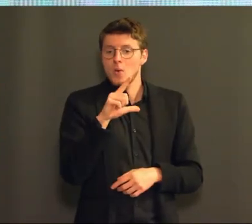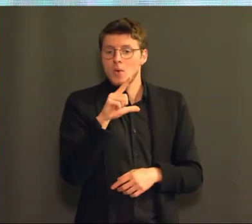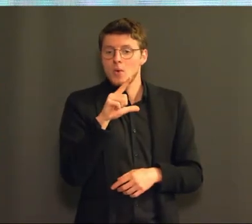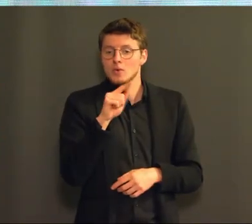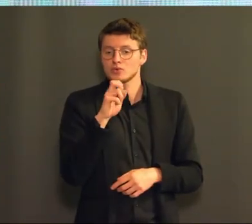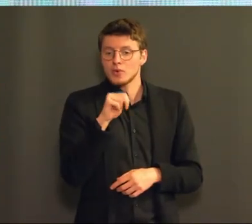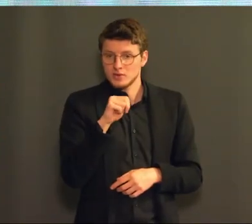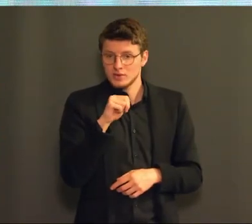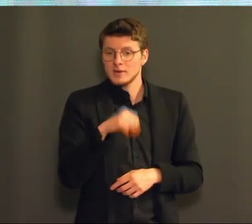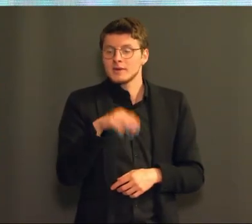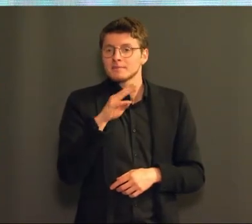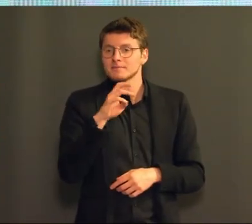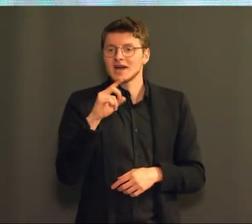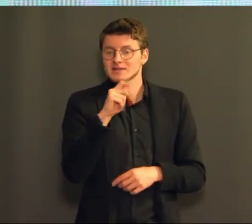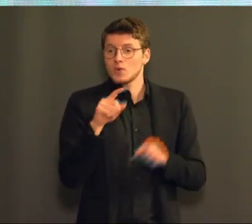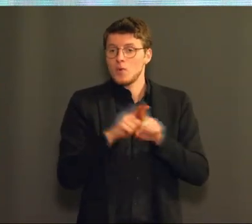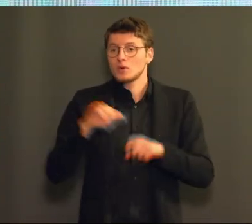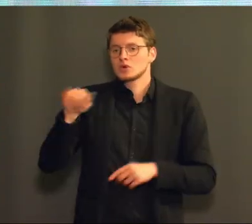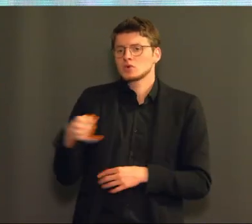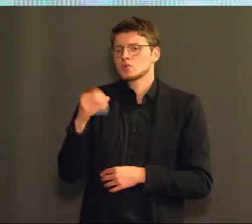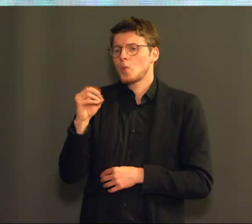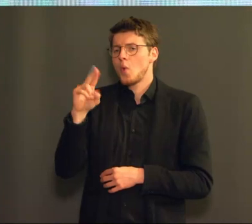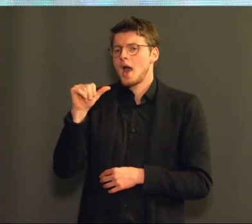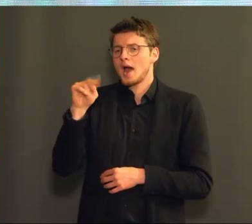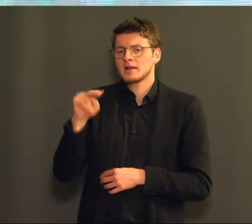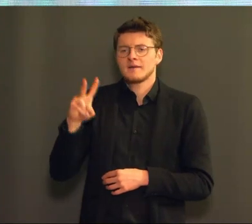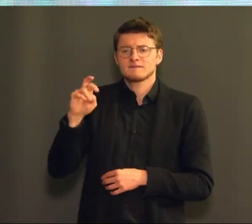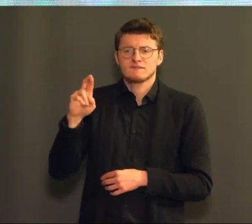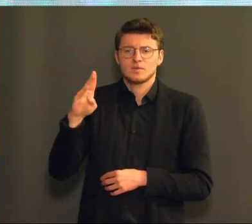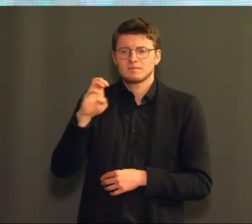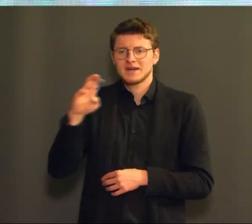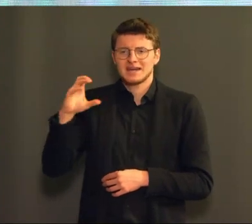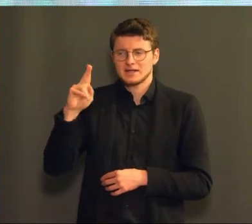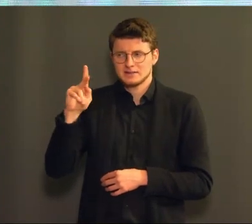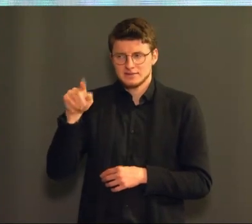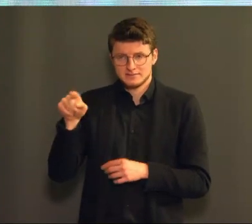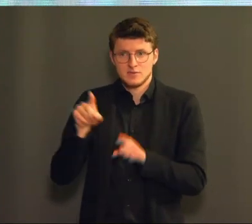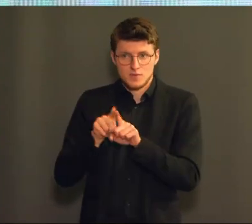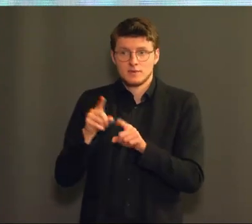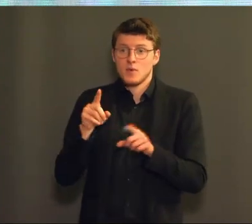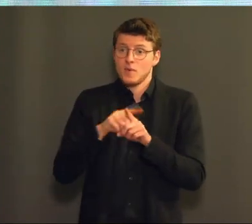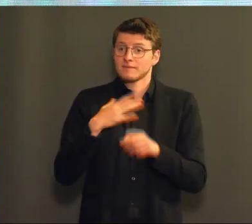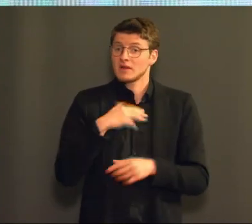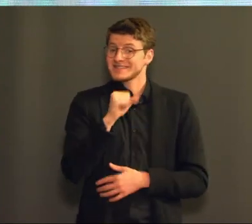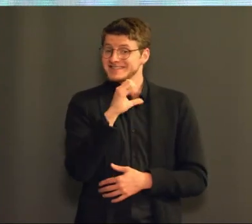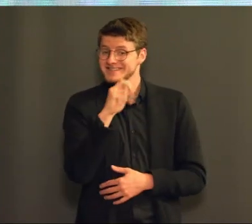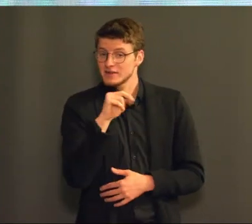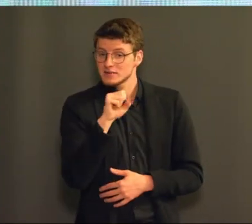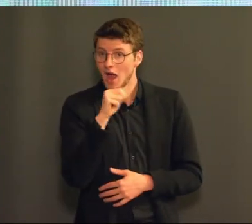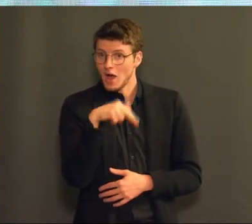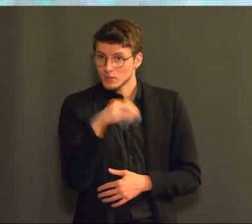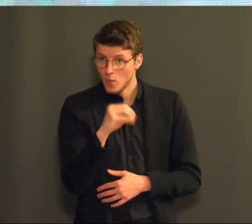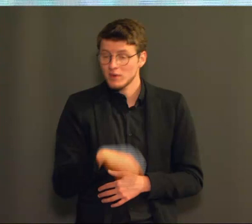fijne samenwerking en het uitvoeren van het wetenschappelijk onderzoek. Senzano en IDW voor het delen van